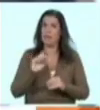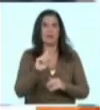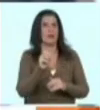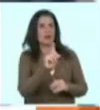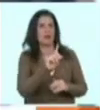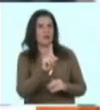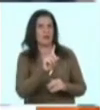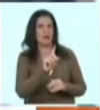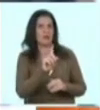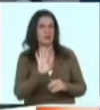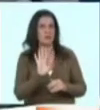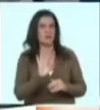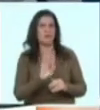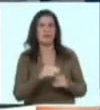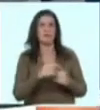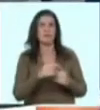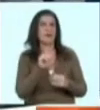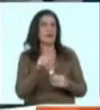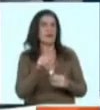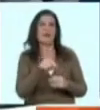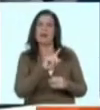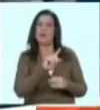הופקדה בידם שום סמכות